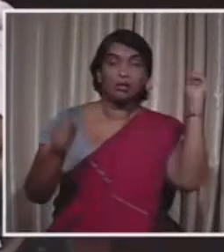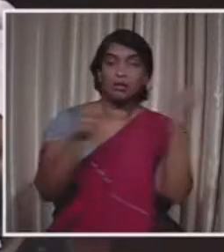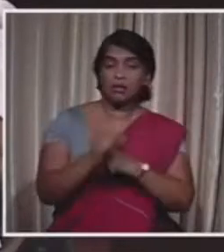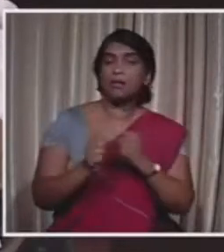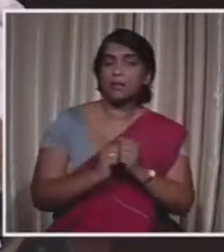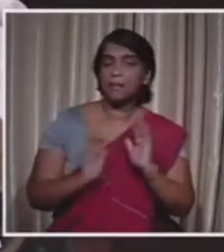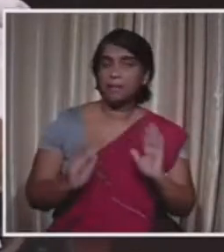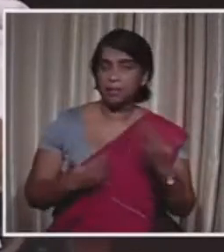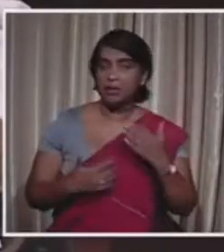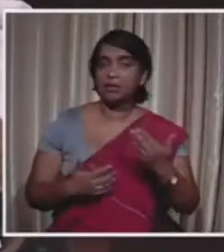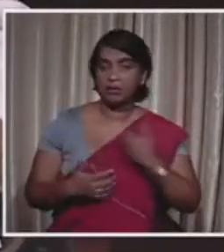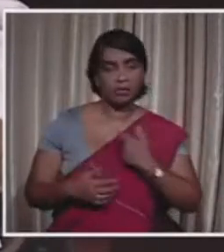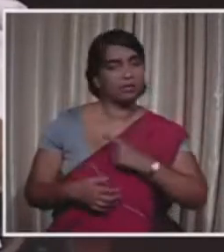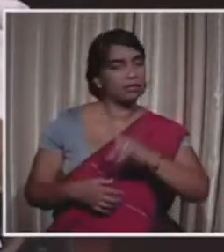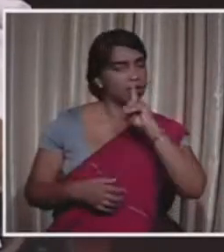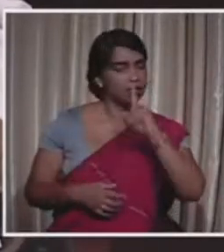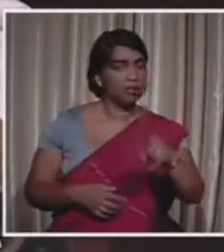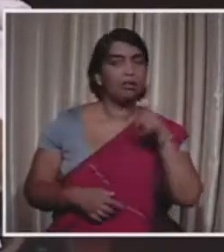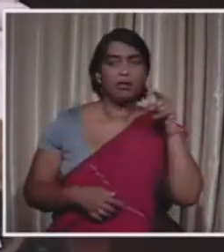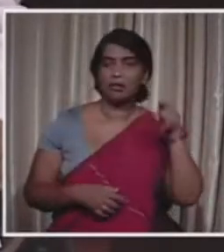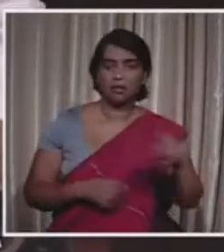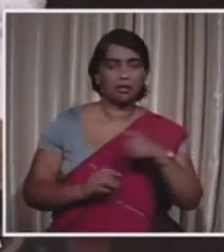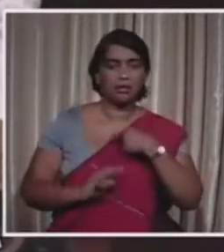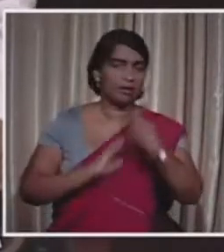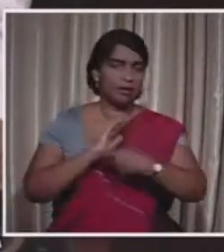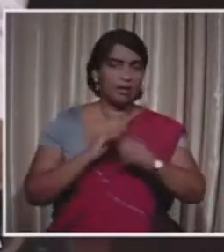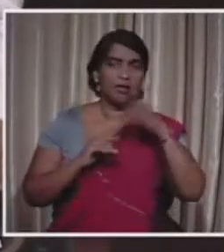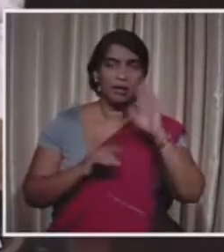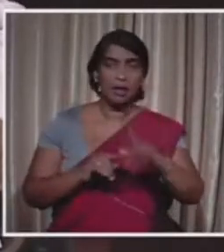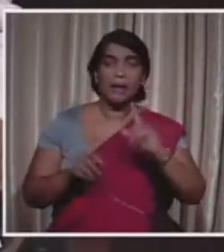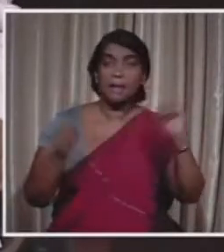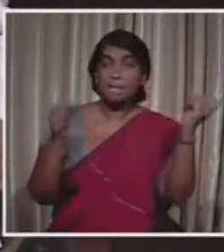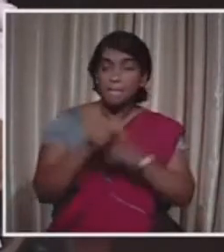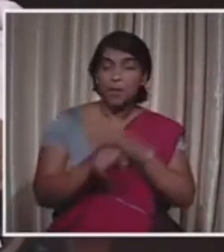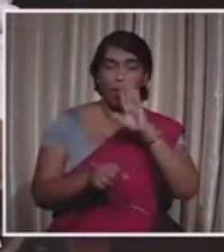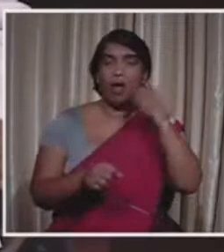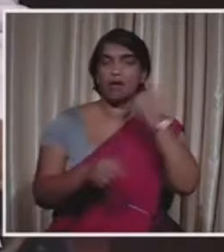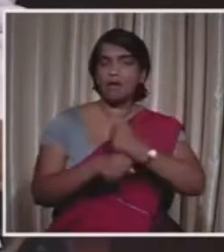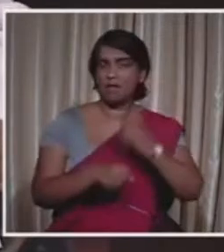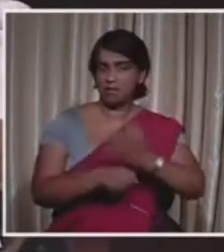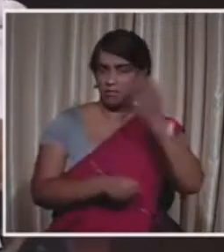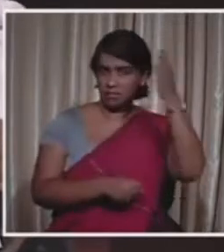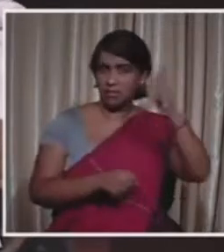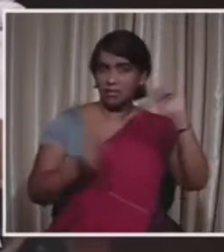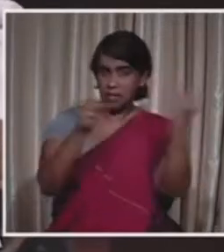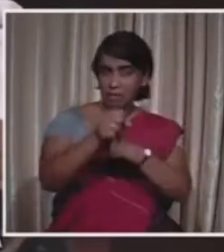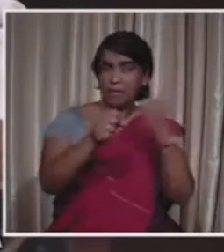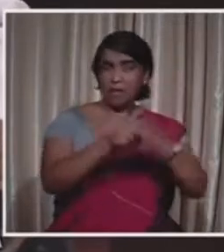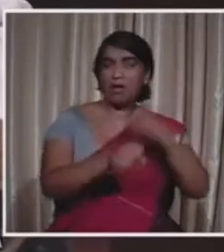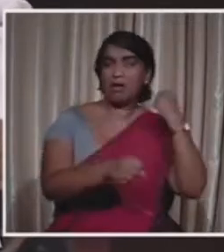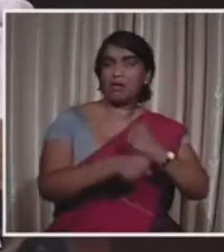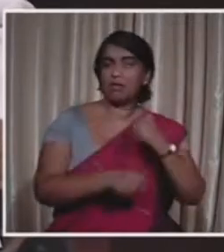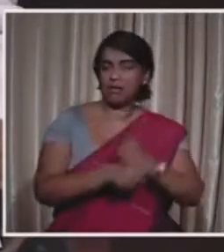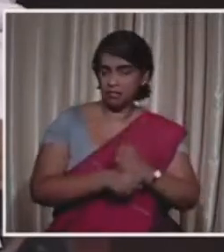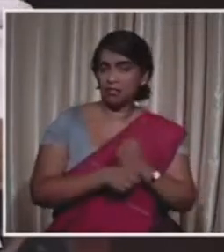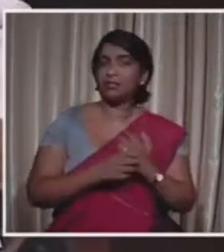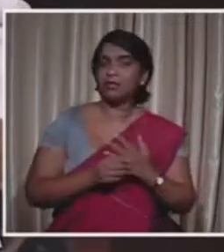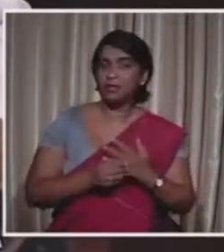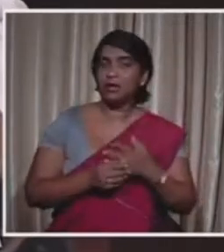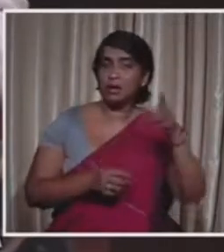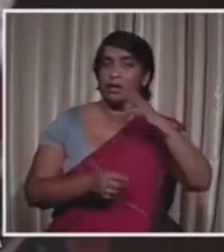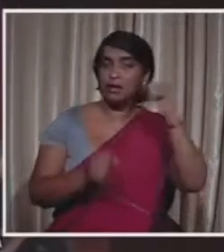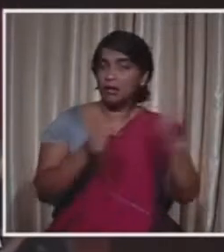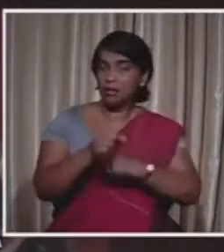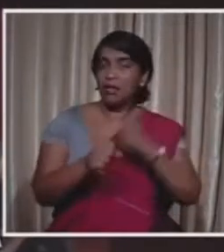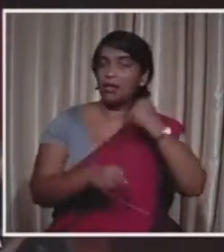අරගෙන මං කියනවා මේ අත්පේ රටේ තිබෙන්නේ මිනි මරු ආණ්ඩුවක් මේ මිනි මරු ආණ්ඩුව මේ මිනි